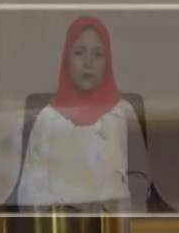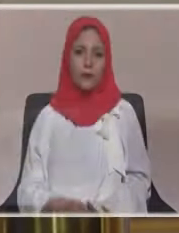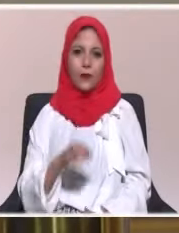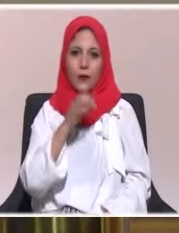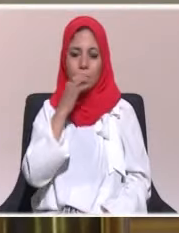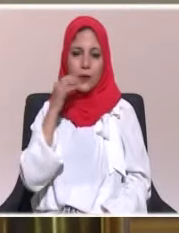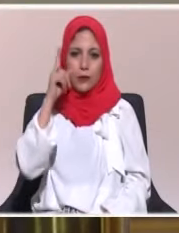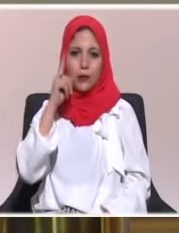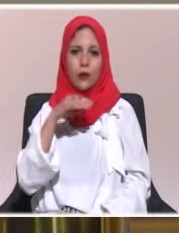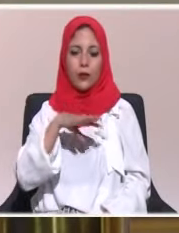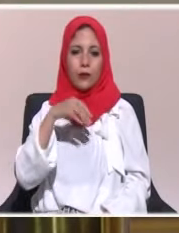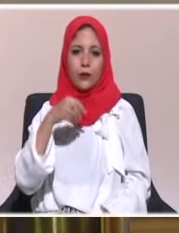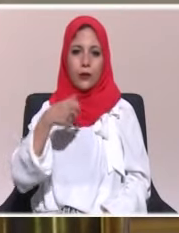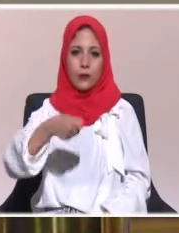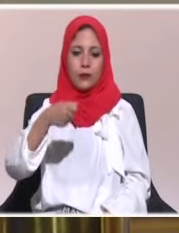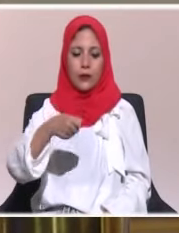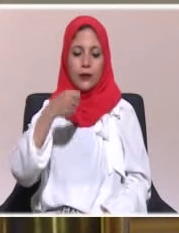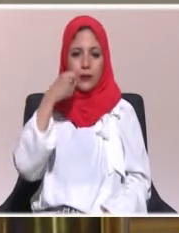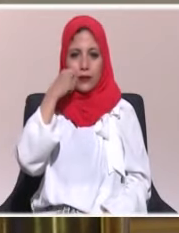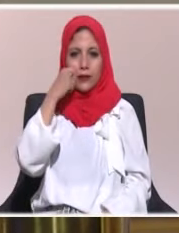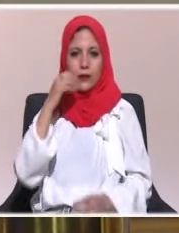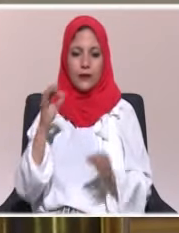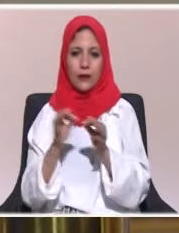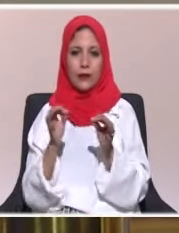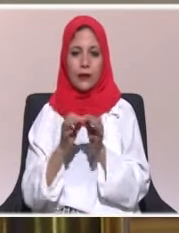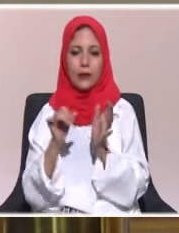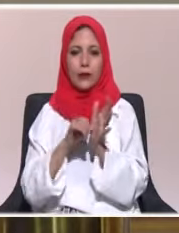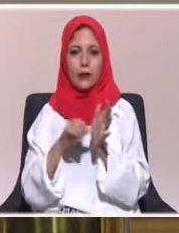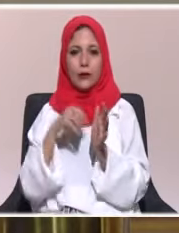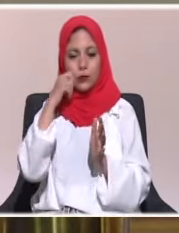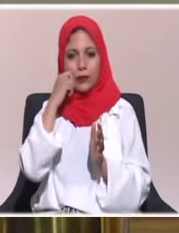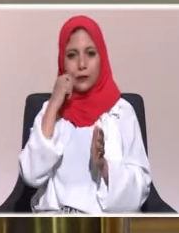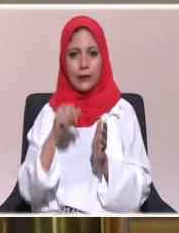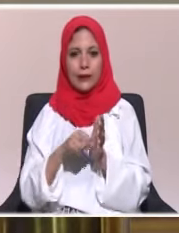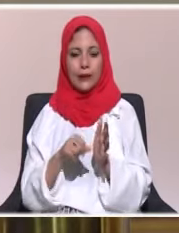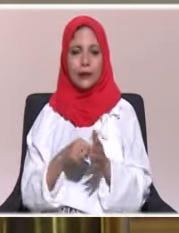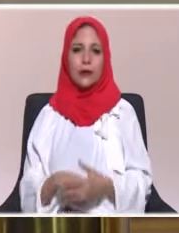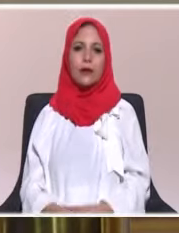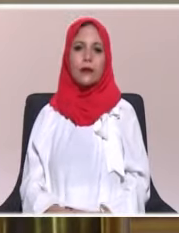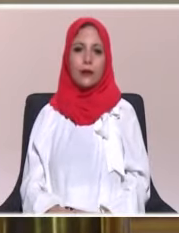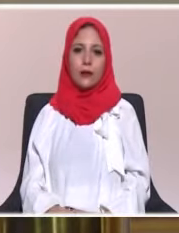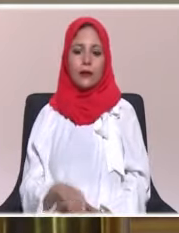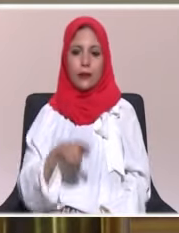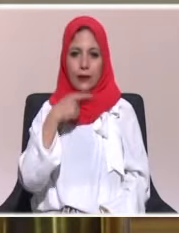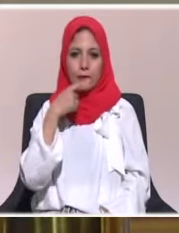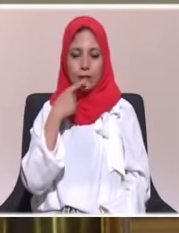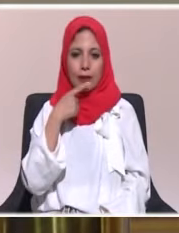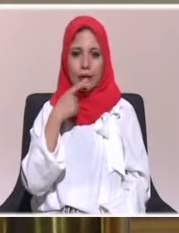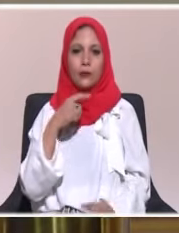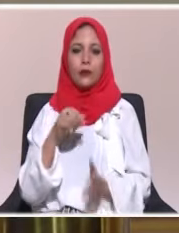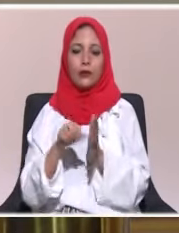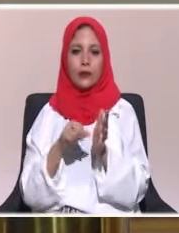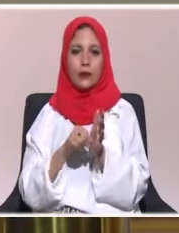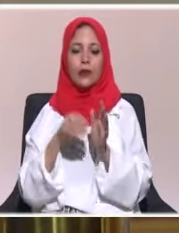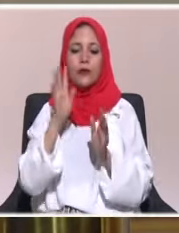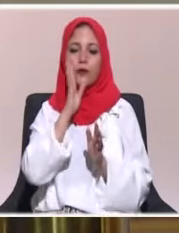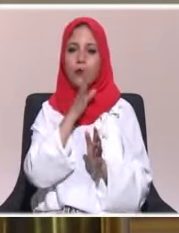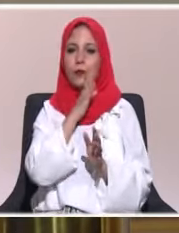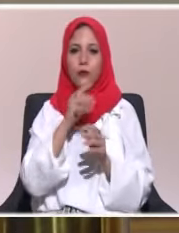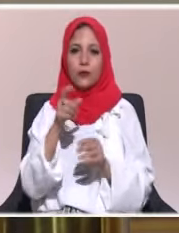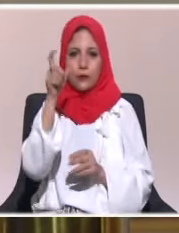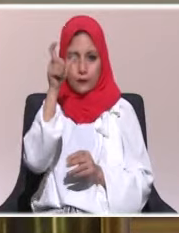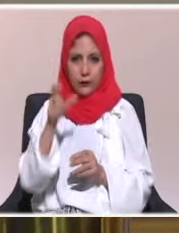بسم الله الرحمن الرحيم. أهلا بحضراتكم وحلقة جديدة واحد من الناس. عاوز أكلمكم عن صفحة برنامجنا على السوشيال